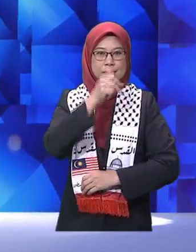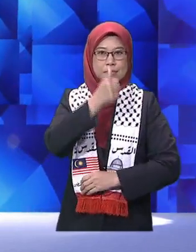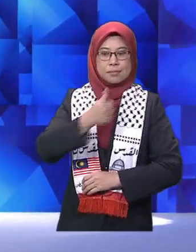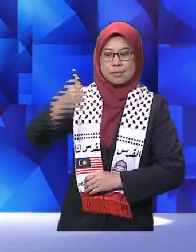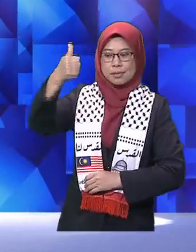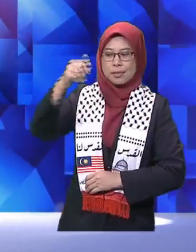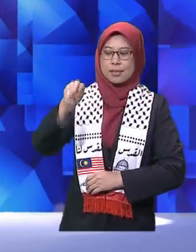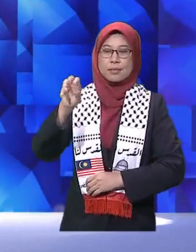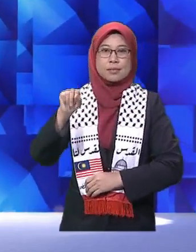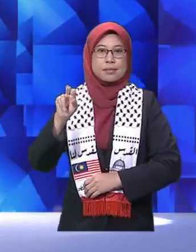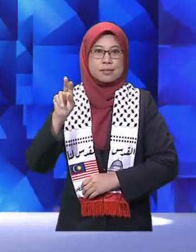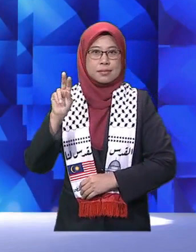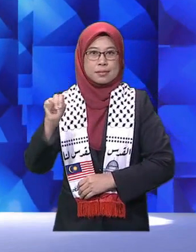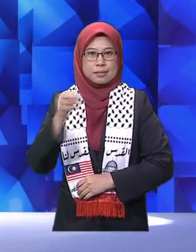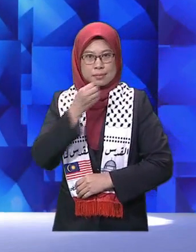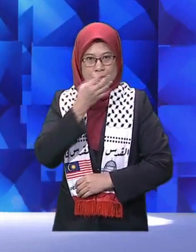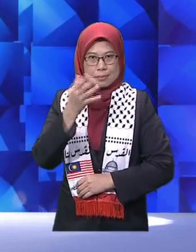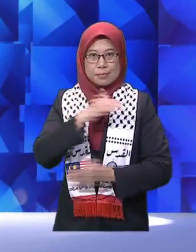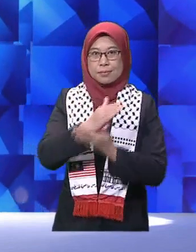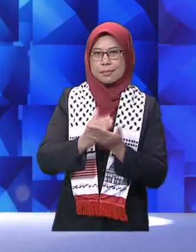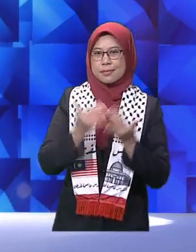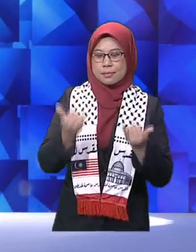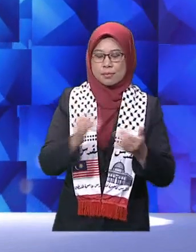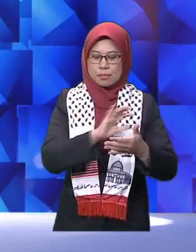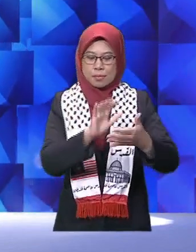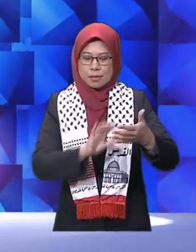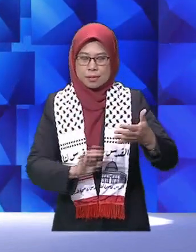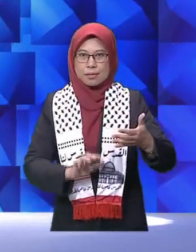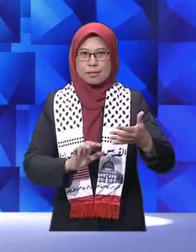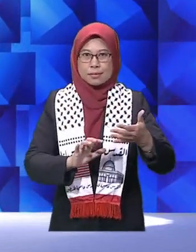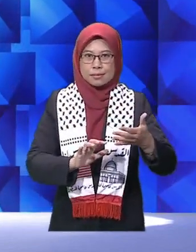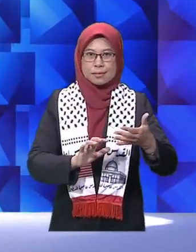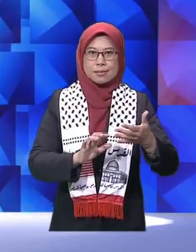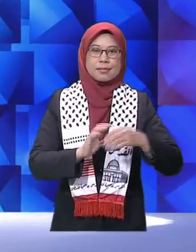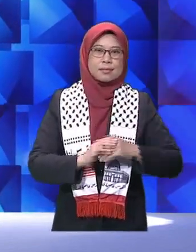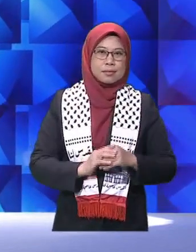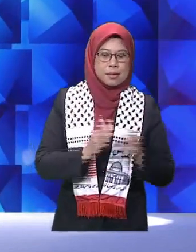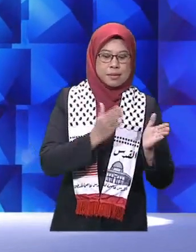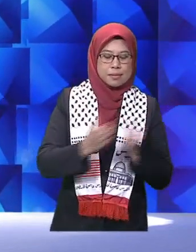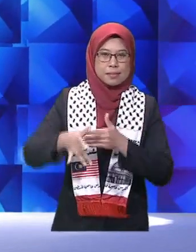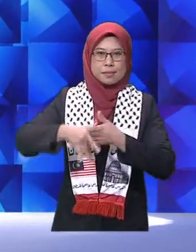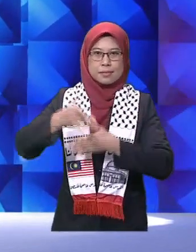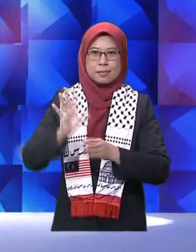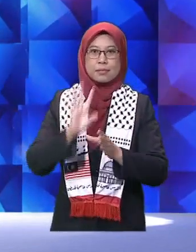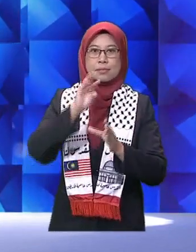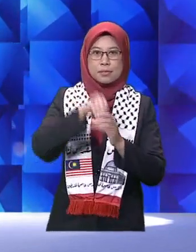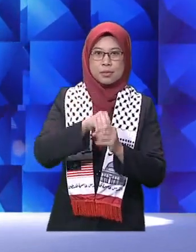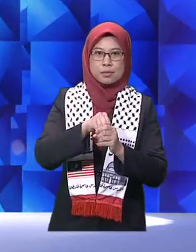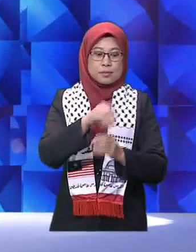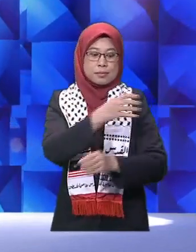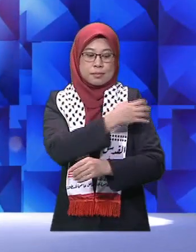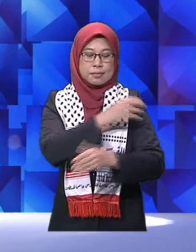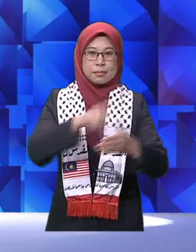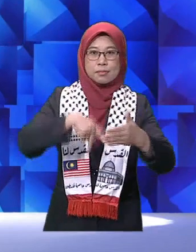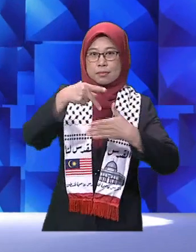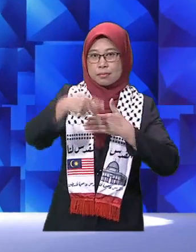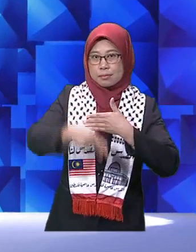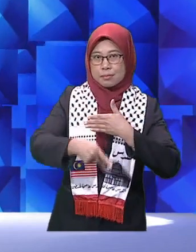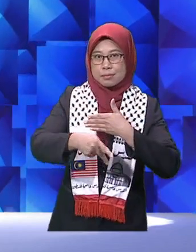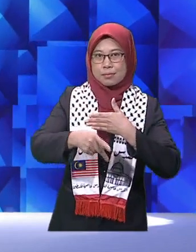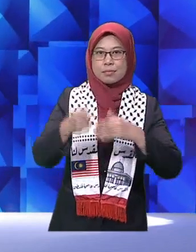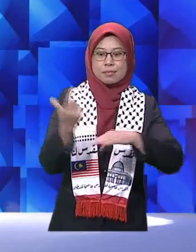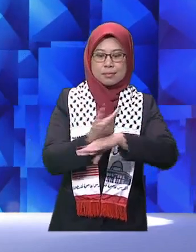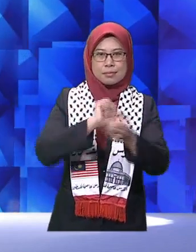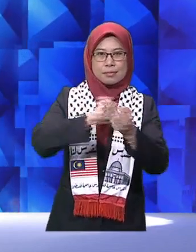Pengarah MSN Abdul Rashid Yaakob berkata, pihaknya kini sedang merangka beberapa pelan awal termasuklah memperkasakan program-program latihan